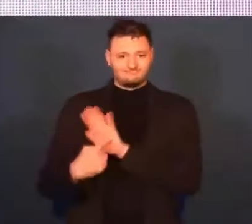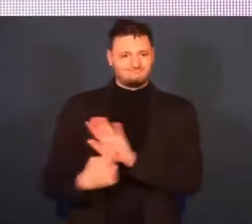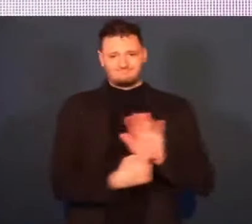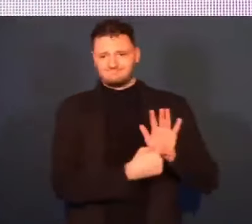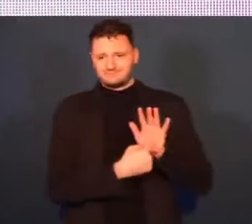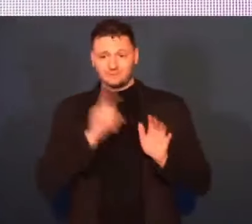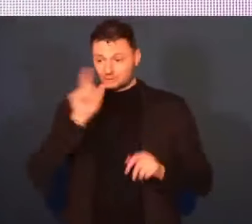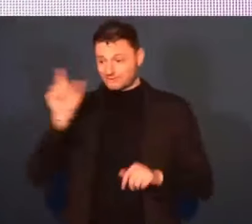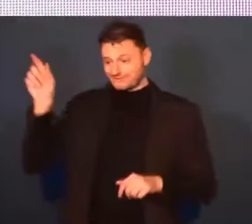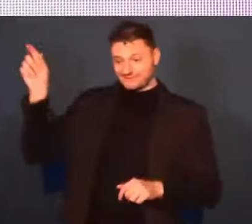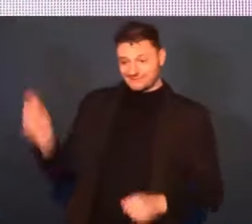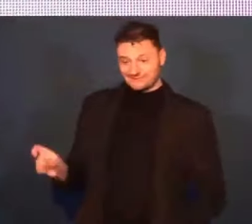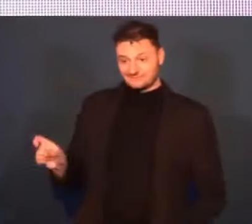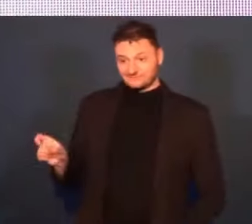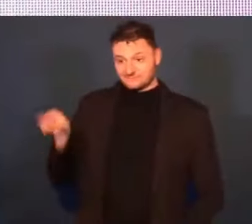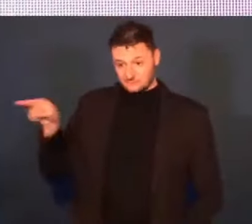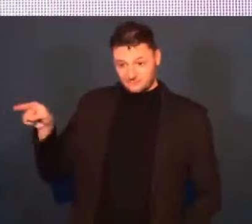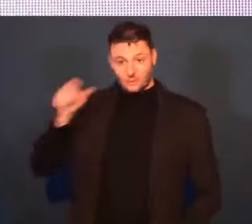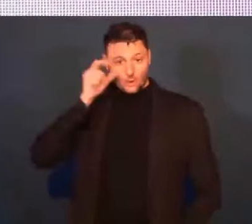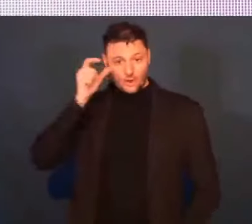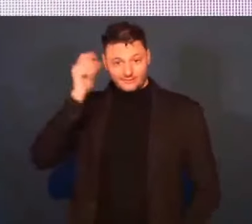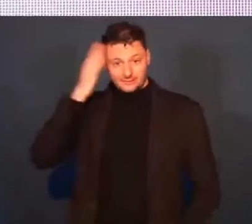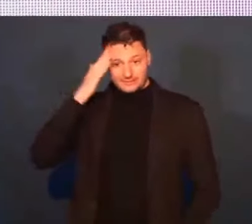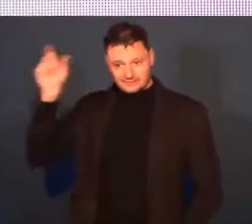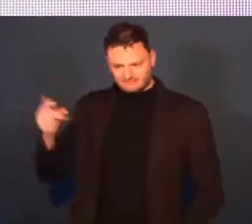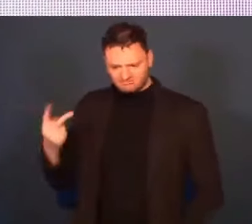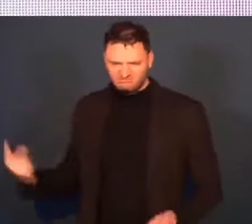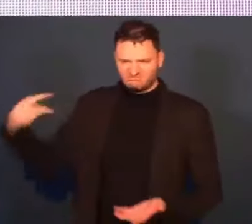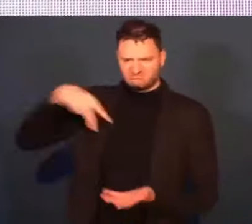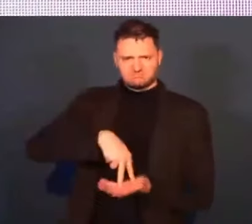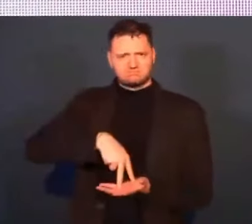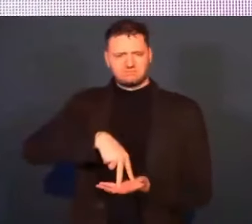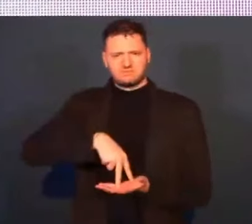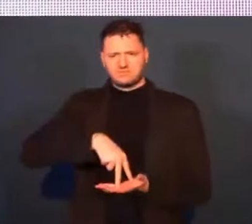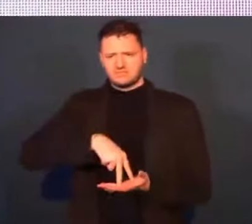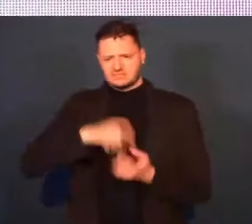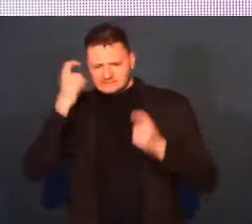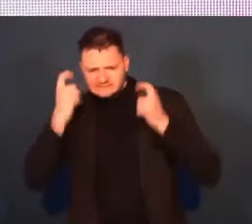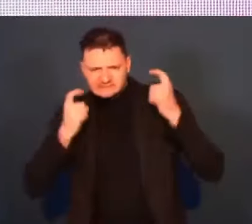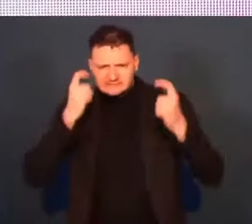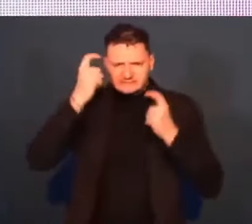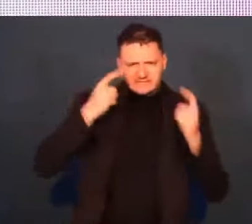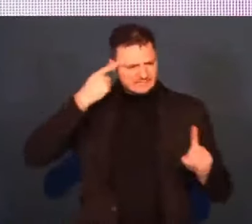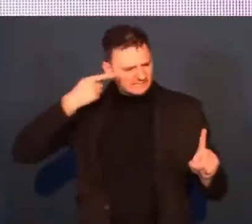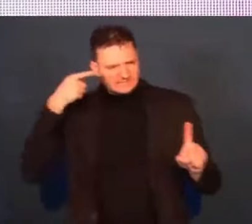Защото той застана със своята наистина забележителна смесица от целенасоченост,